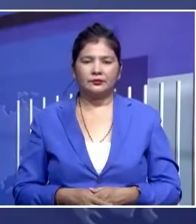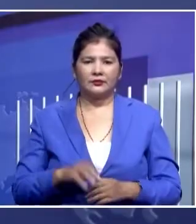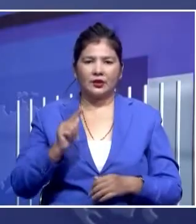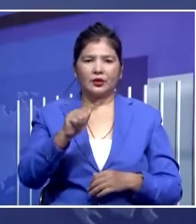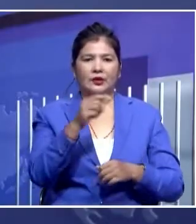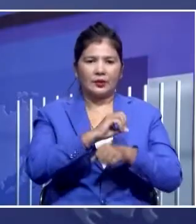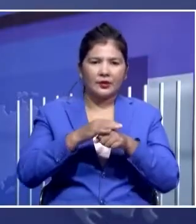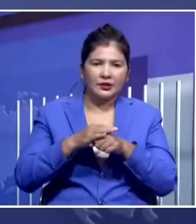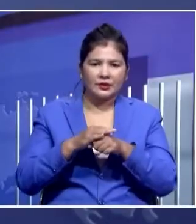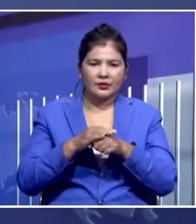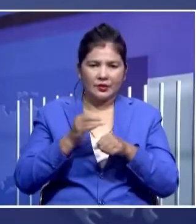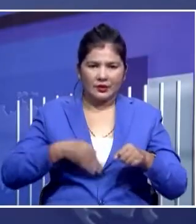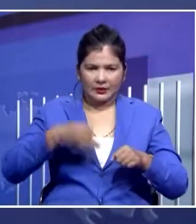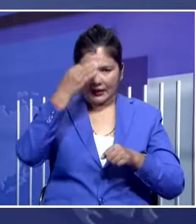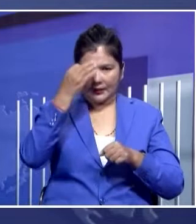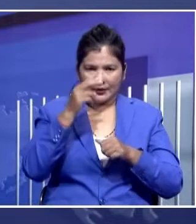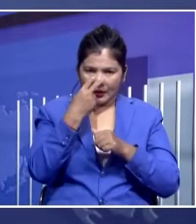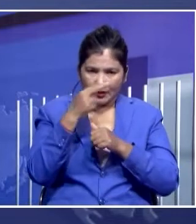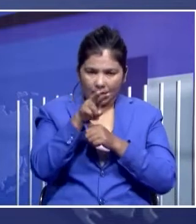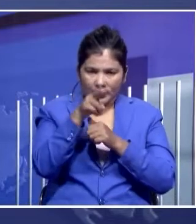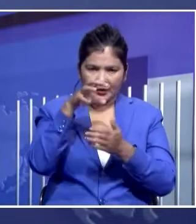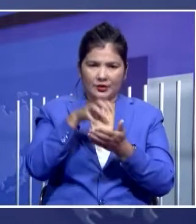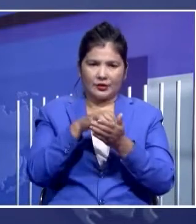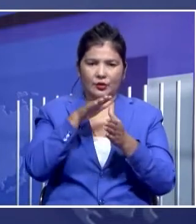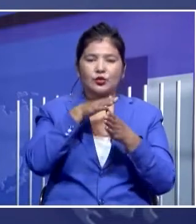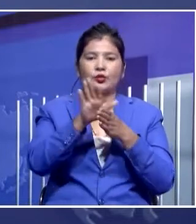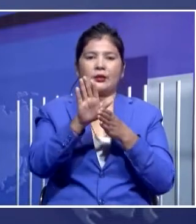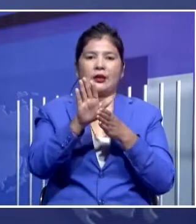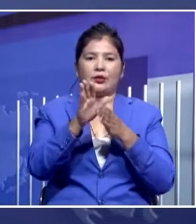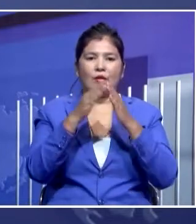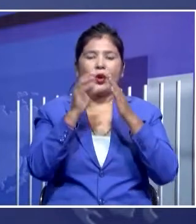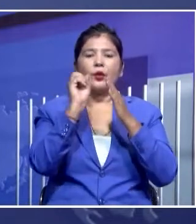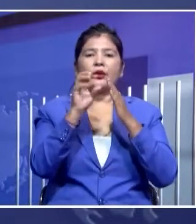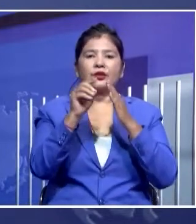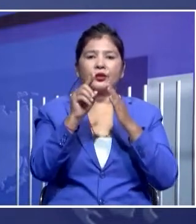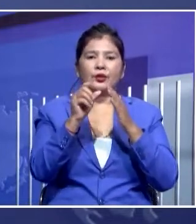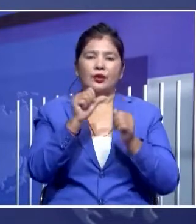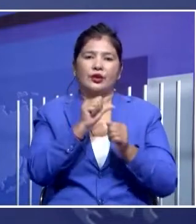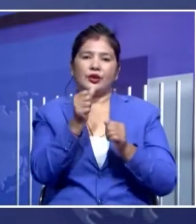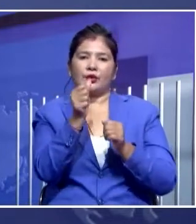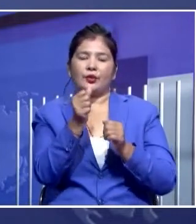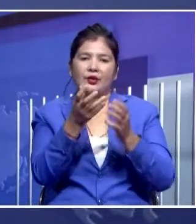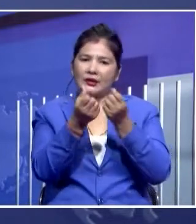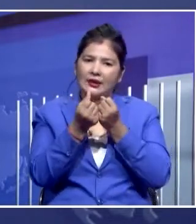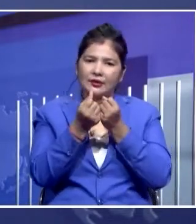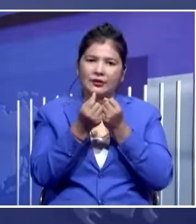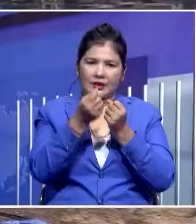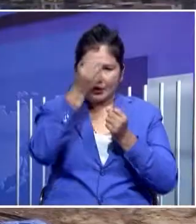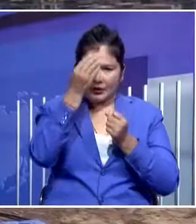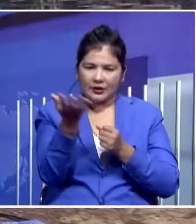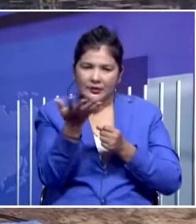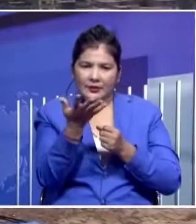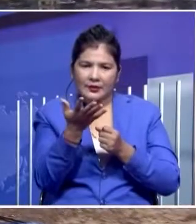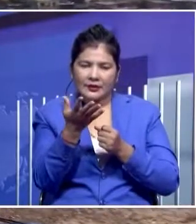कर्णाली प्रदेशकै प्रसिद्ध धार्मिक पर्यटन स्थल जुम्लाको चन्दननाथ मन्दिरमा लिङ्गो तानिएको छ। घटस्थापनाको दिन मन्दिरमा